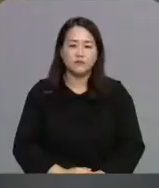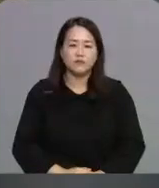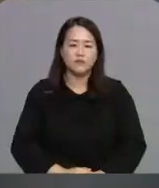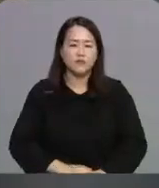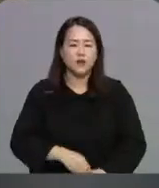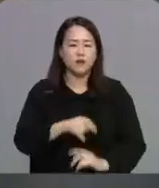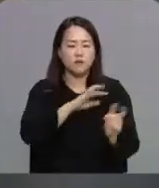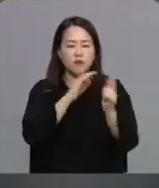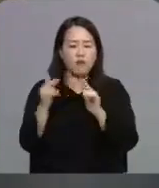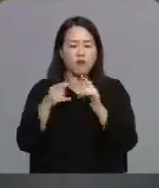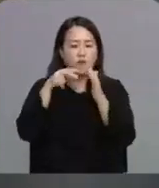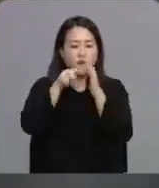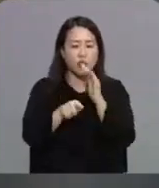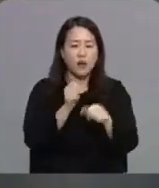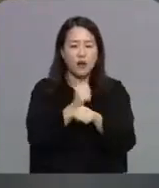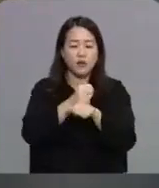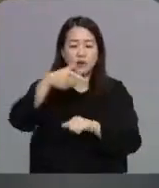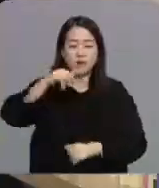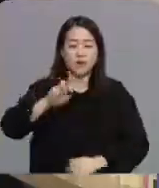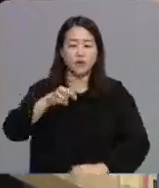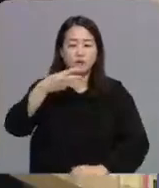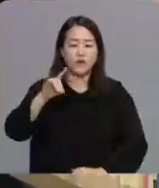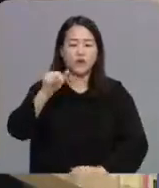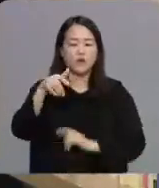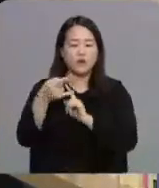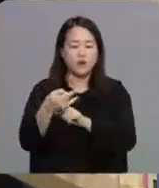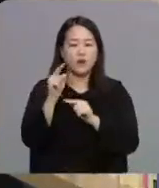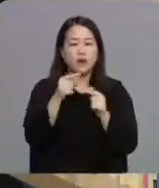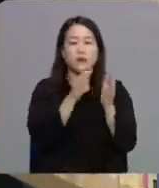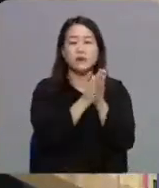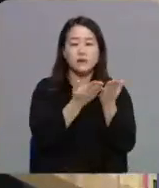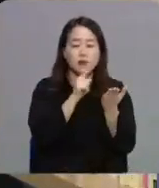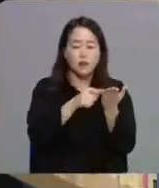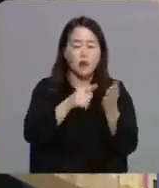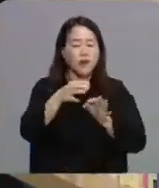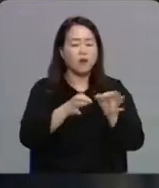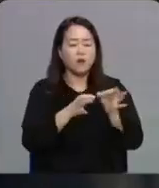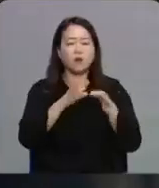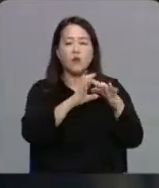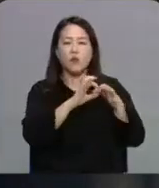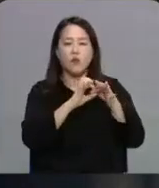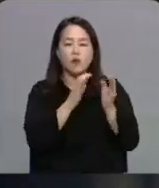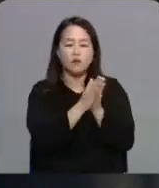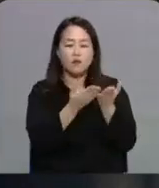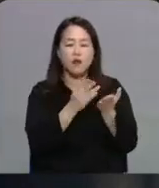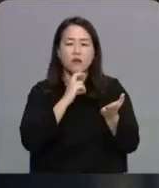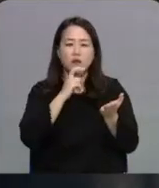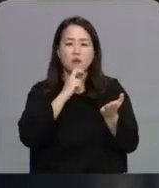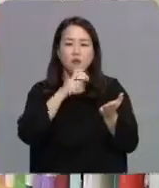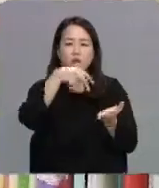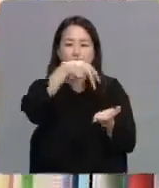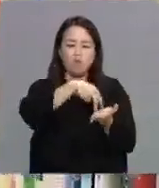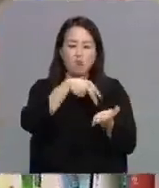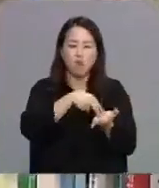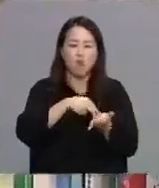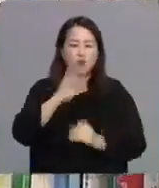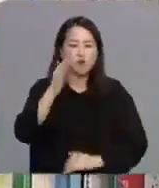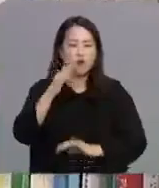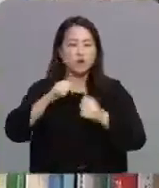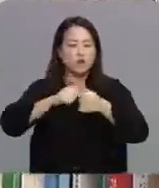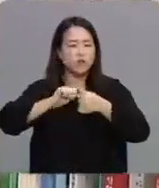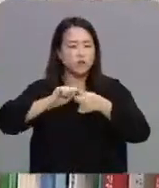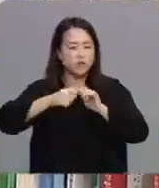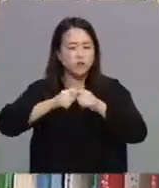서점을 찾은 김태희 씨. 경제서적란에 벌써 20분째 서 있습니다. 최근 시작한 주식 투자 관련